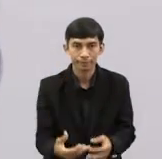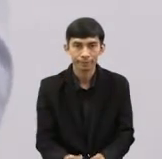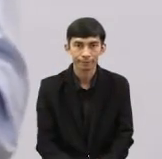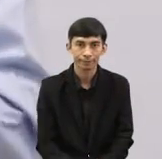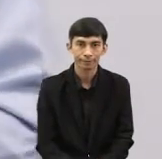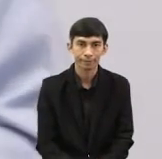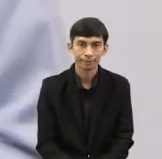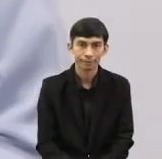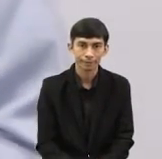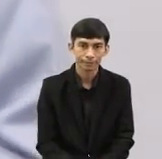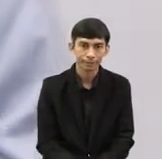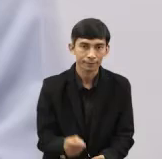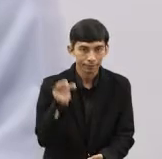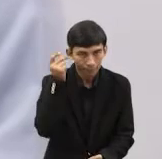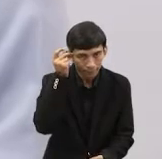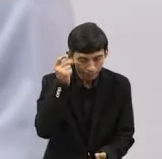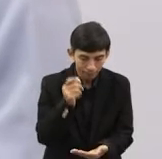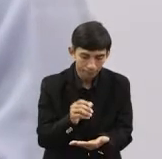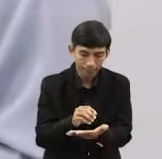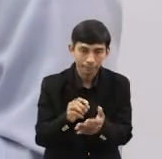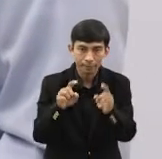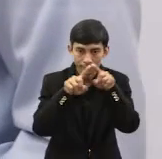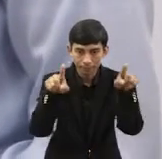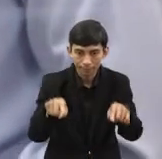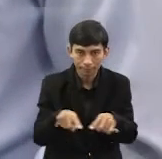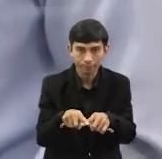dạ bề muối nít ti đôi khnề